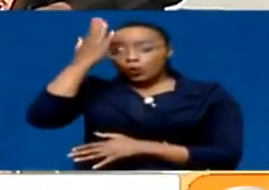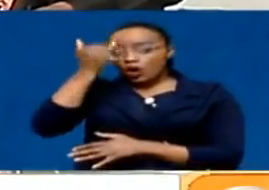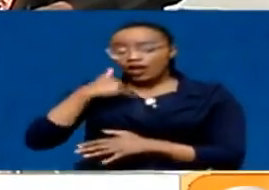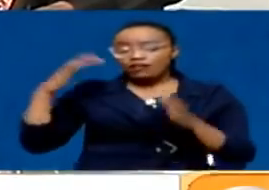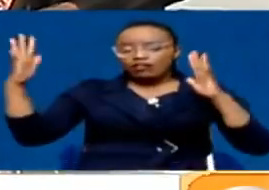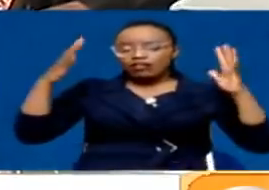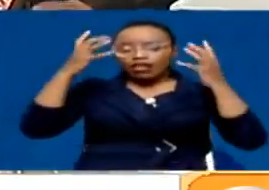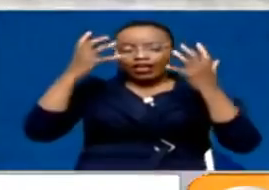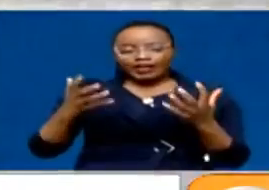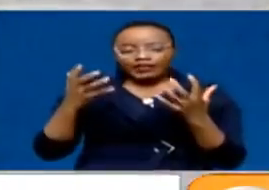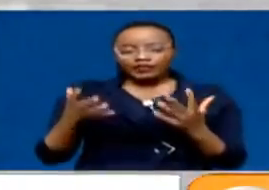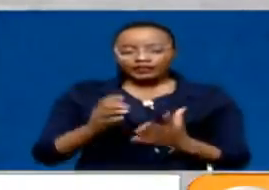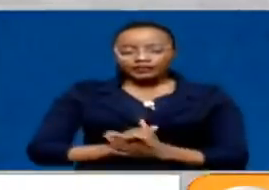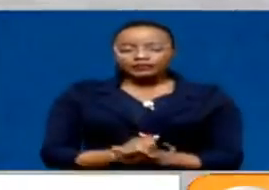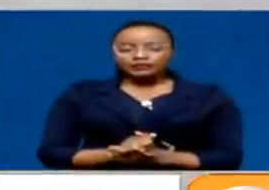mawimbi makali.